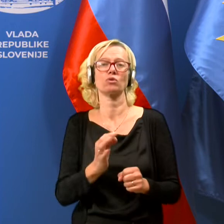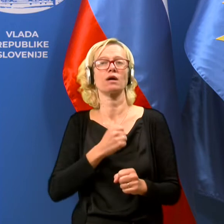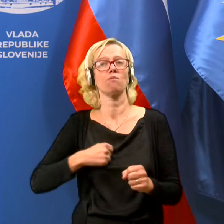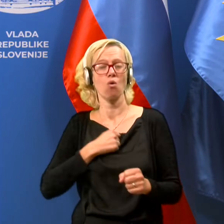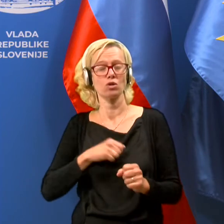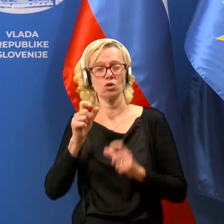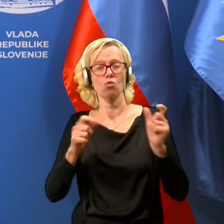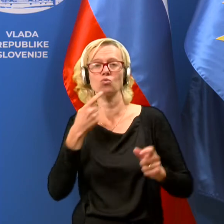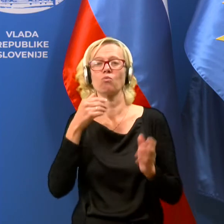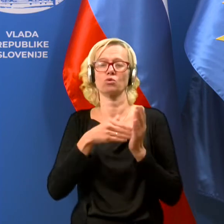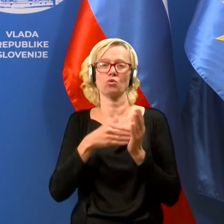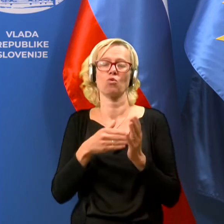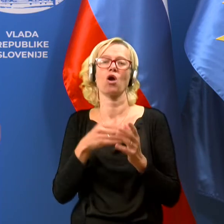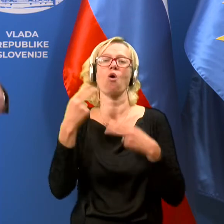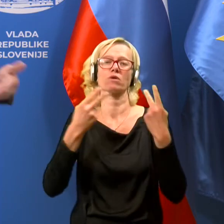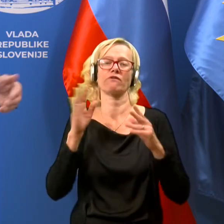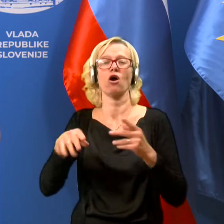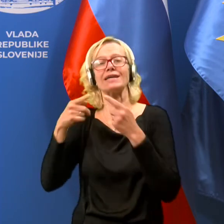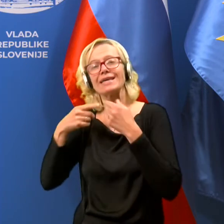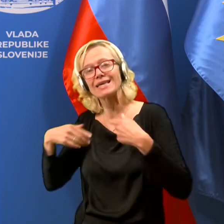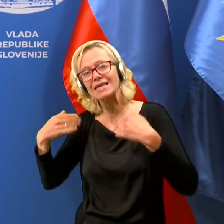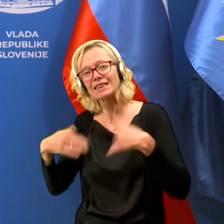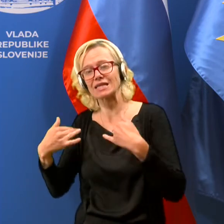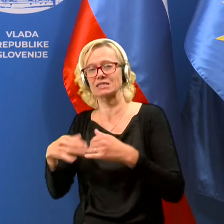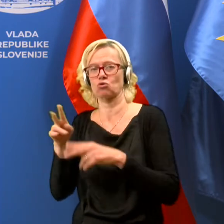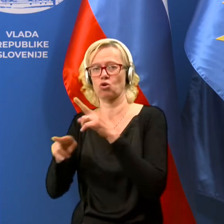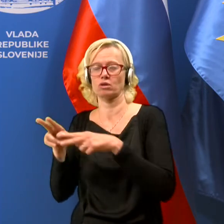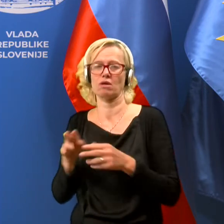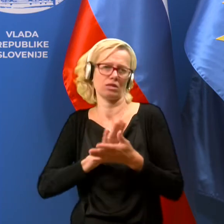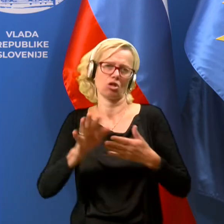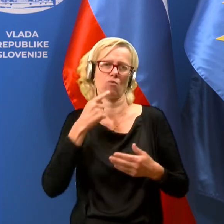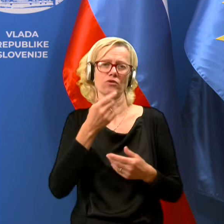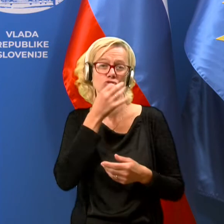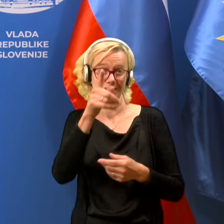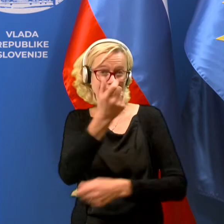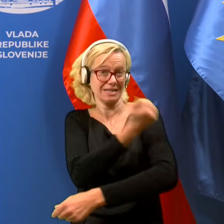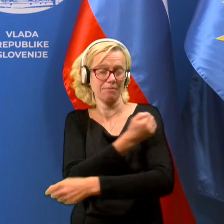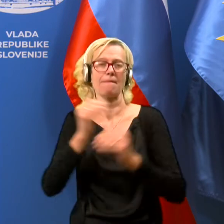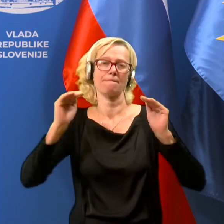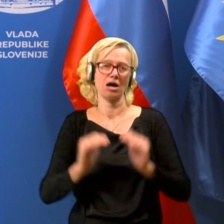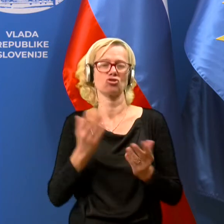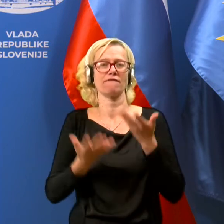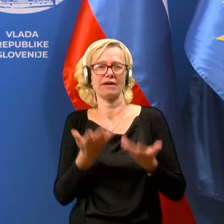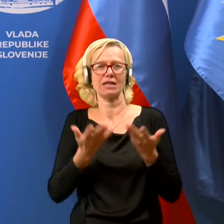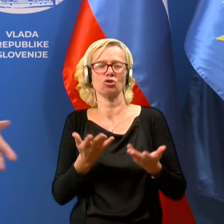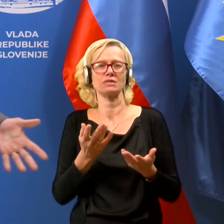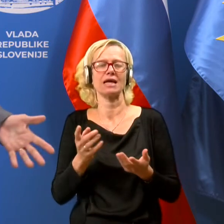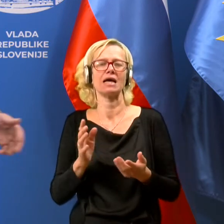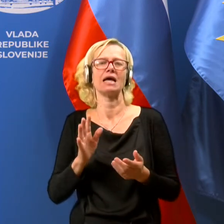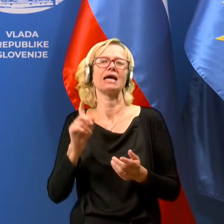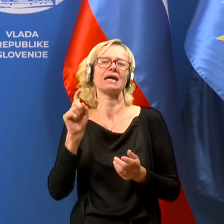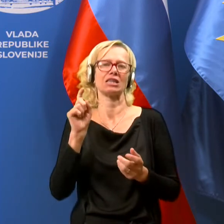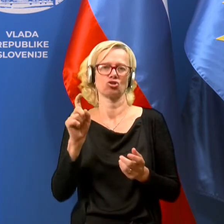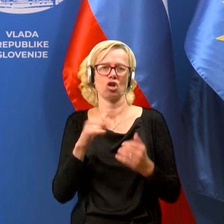ki potrebujejo obravnavo na intenzivnih oddelkih. Skratka, enostavno povedano, če ste cepljeni, je manjša verjetnost kritične oblike bolezni,